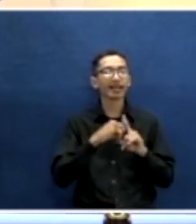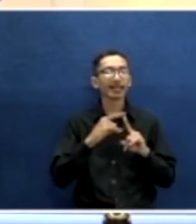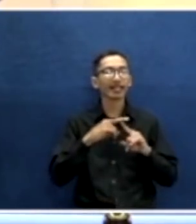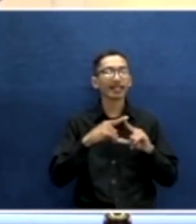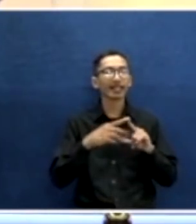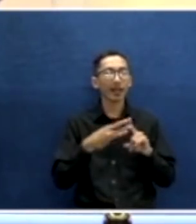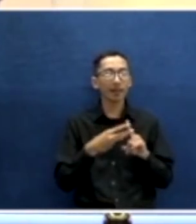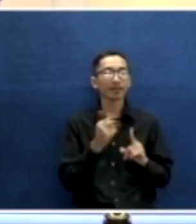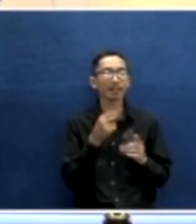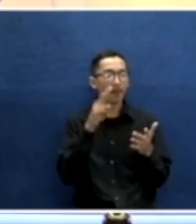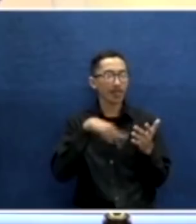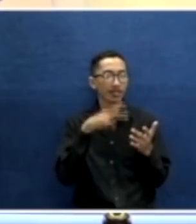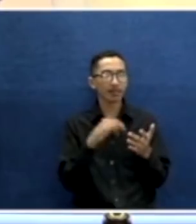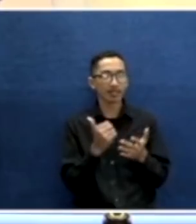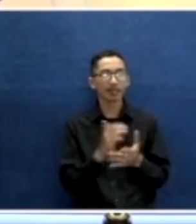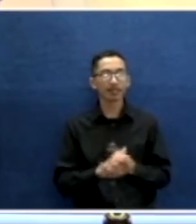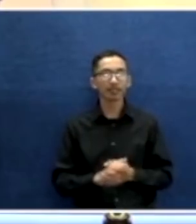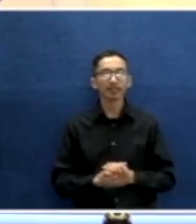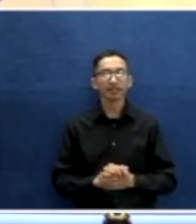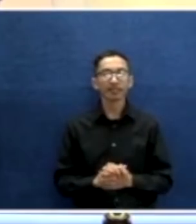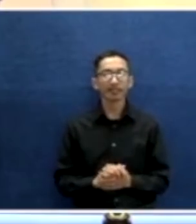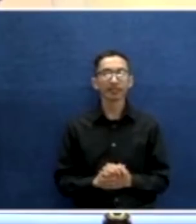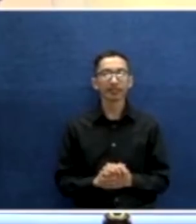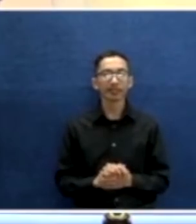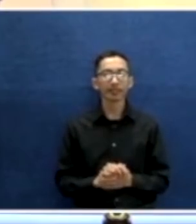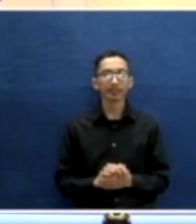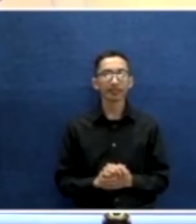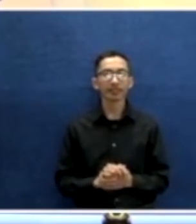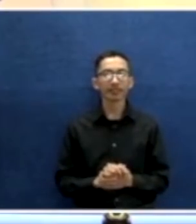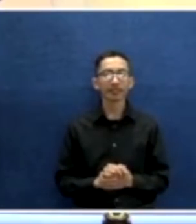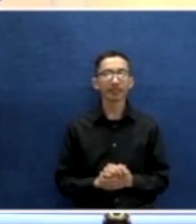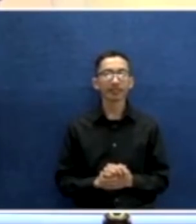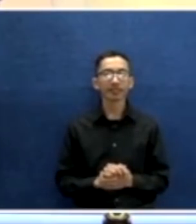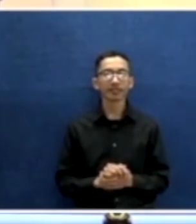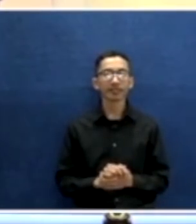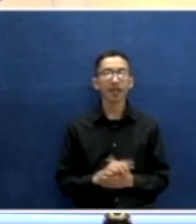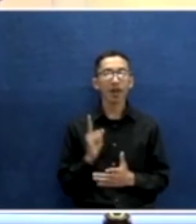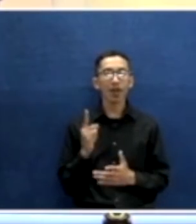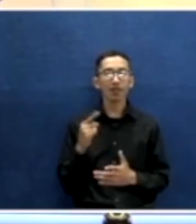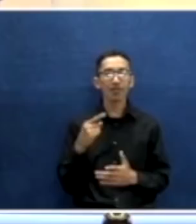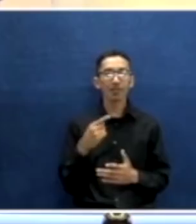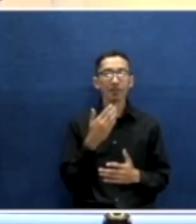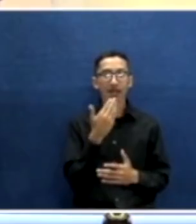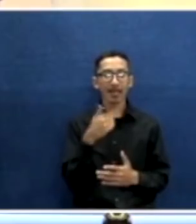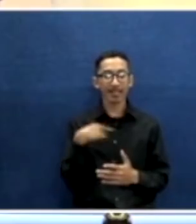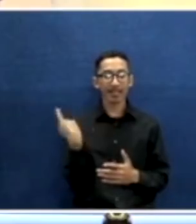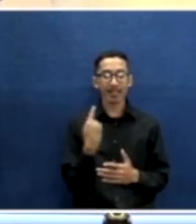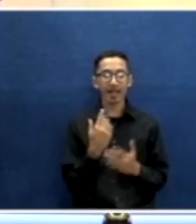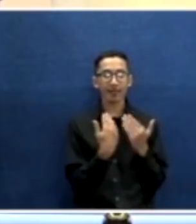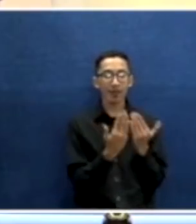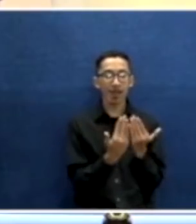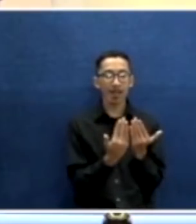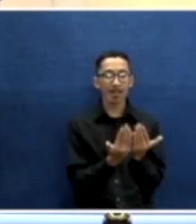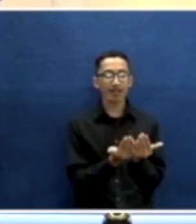inikan ngangkat turunnya angka turun nakal turun ya Allah Jadikan Dia Jodohku Ya Allah kalau judulnya orang